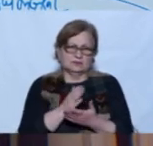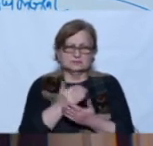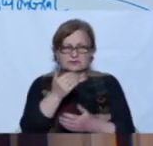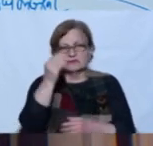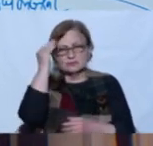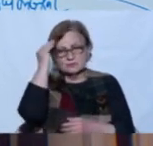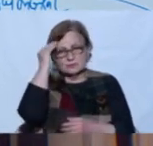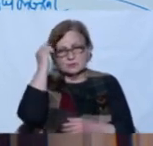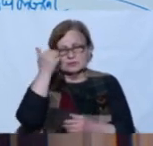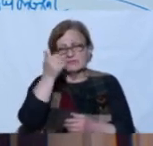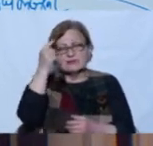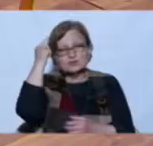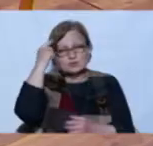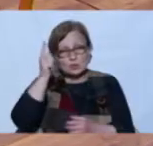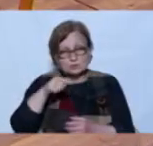ცოდნას, თქვენს